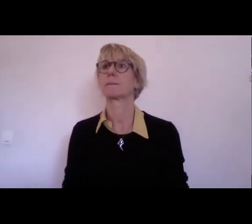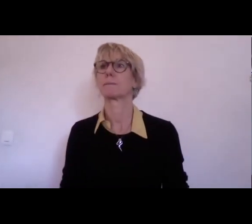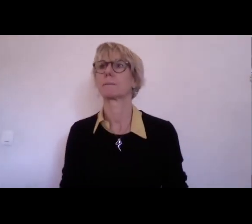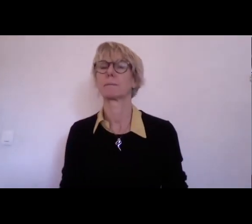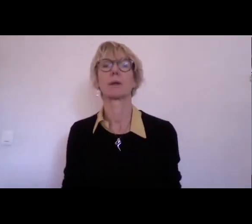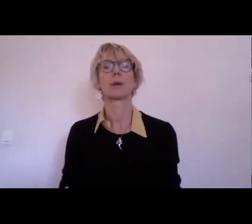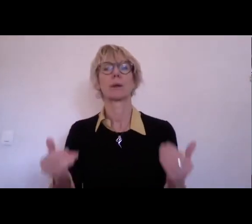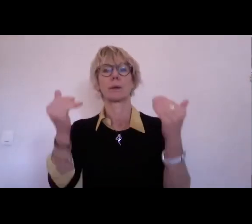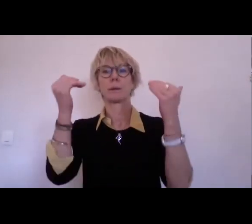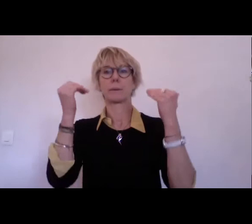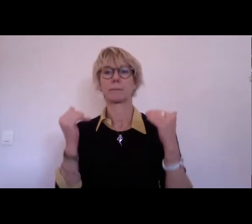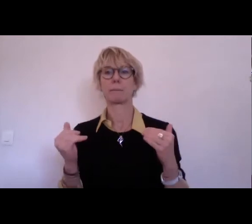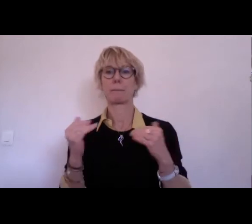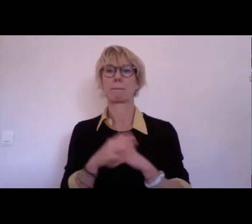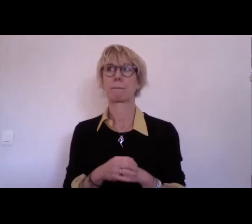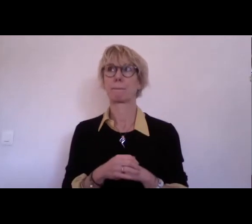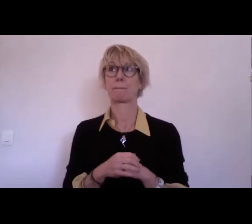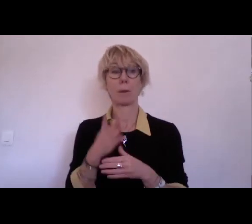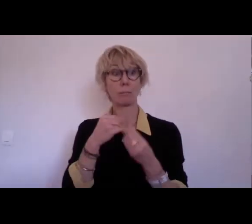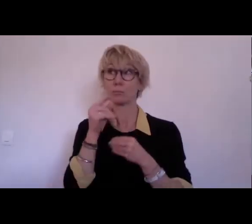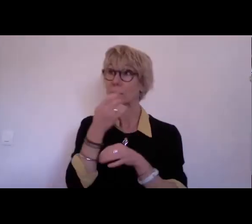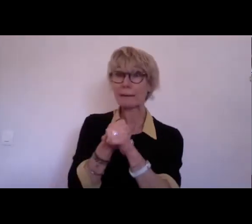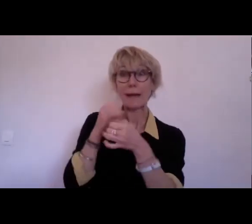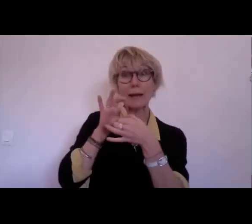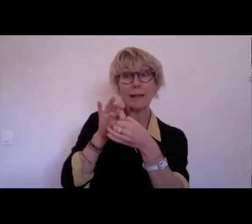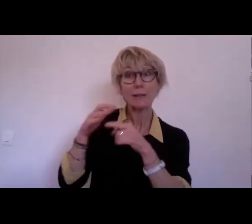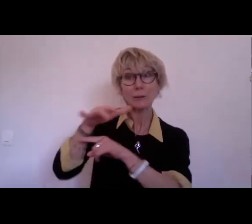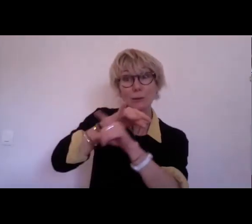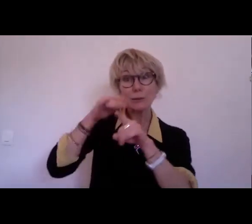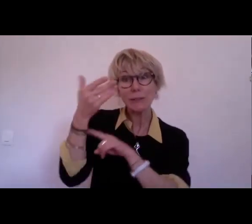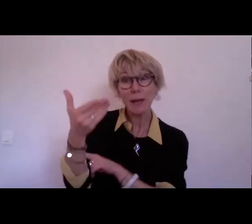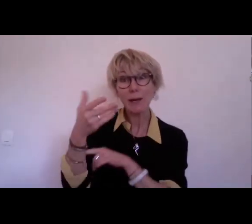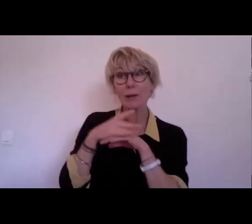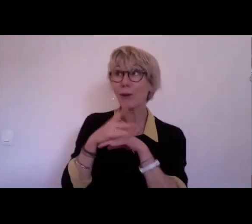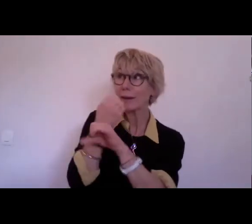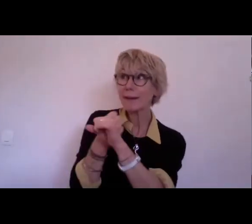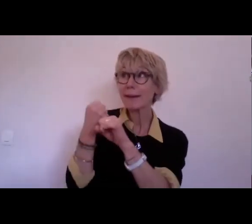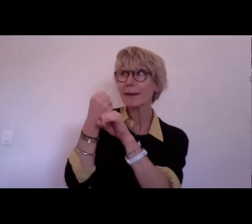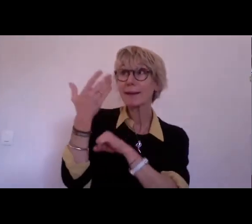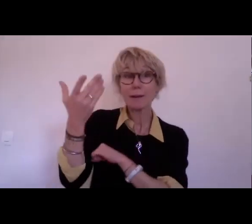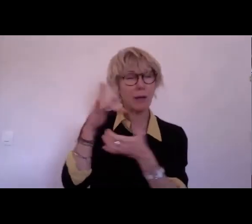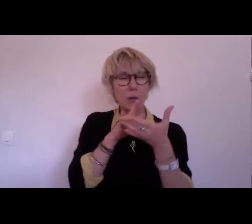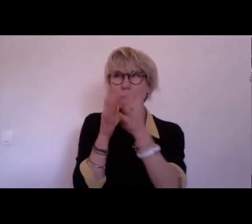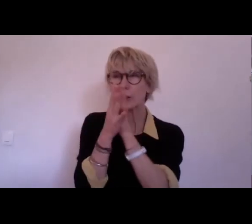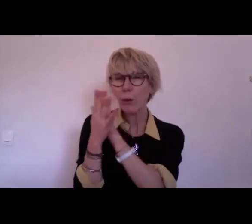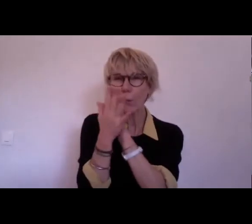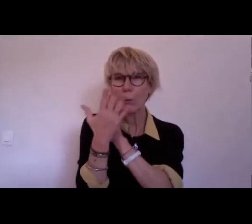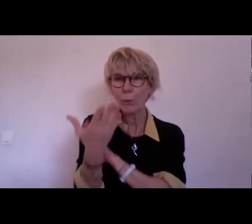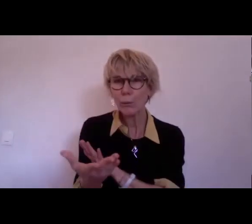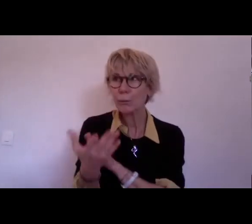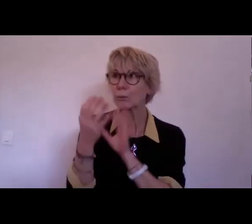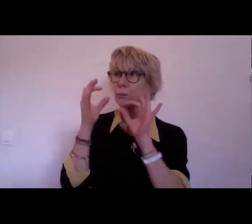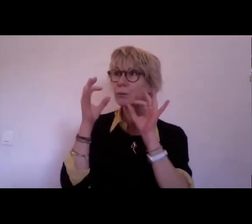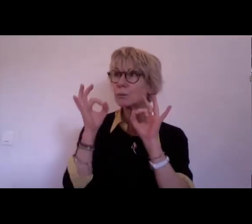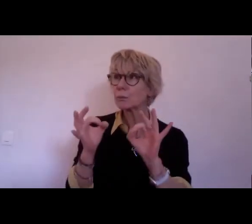Ensuite, il y a donc aussi un lien social, je trouve, qui se crée avec ces rencontres qui sont